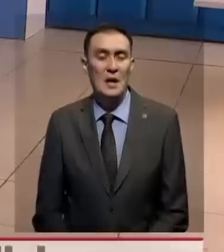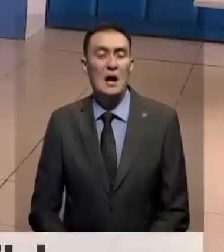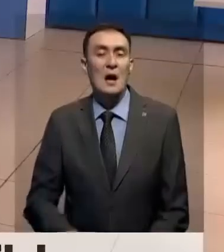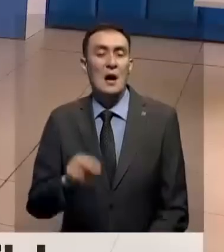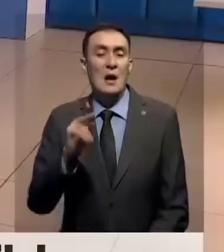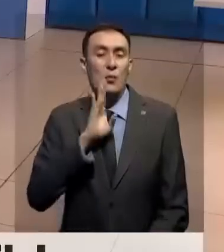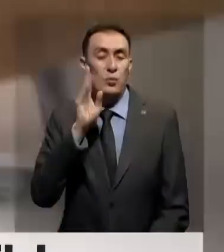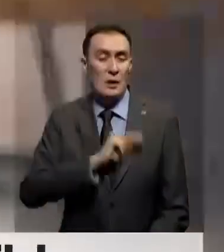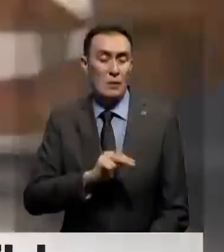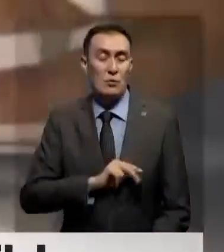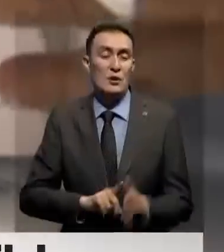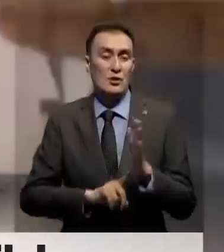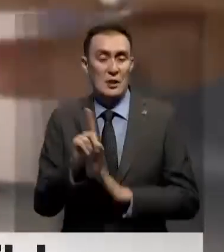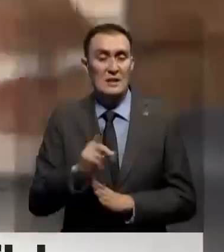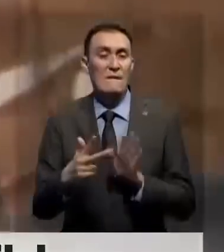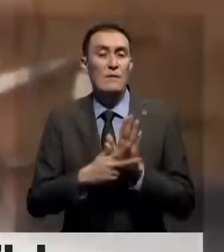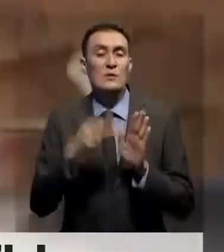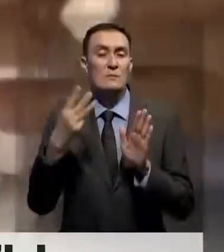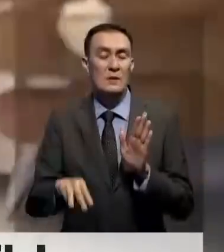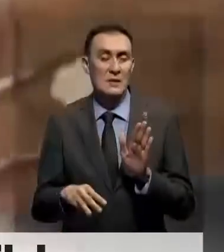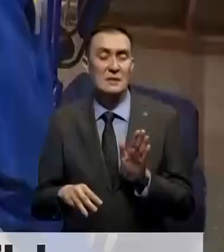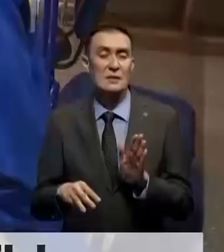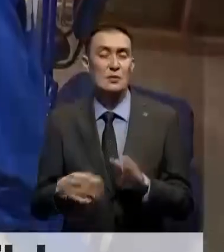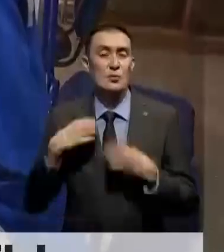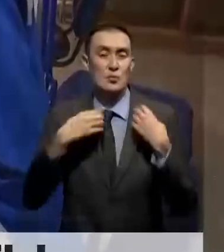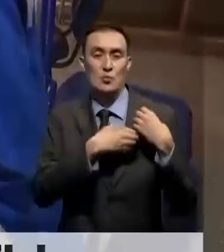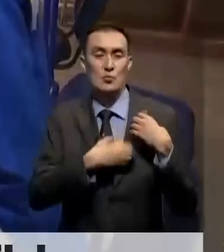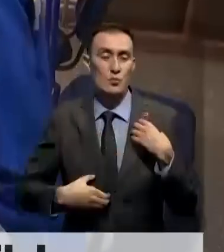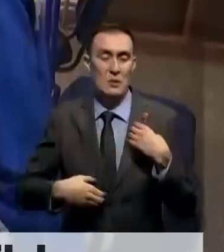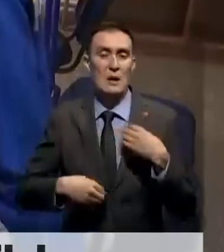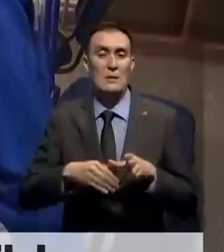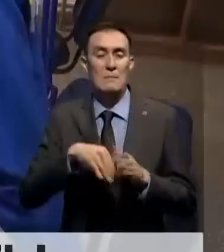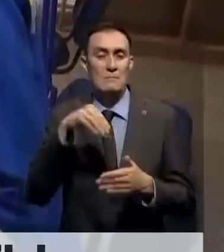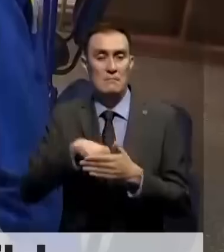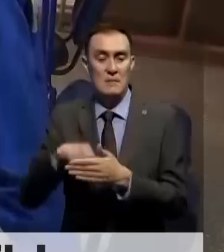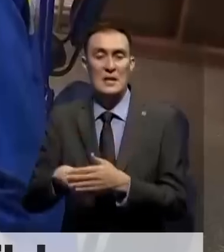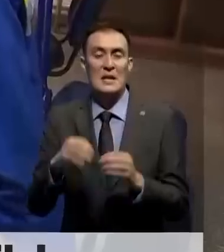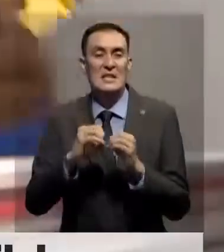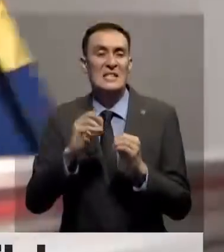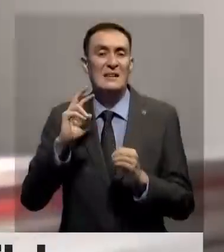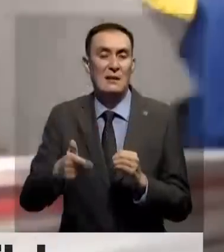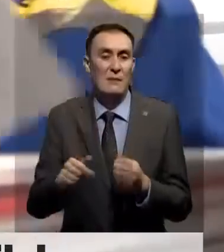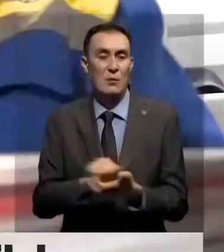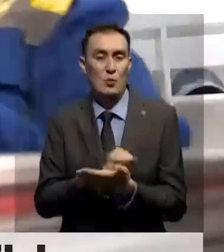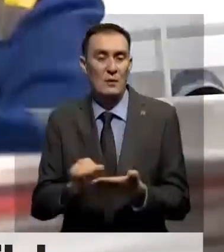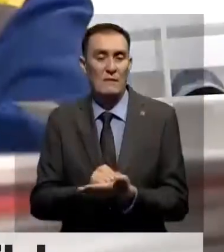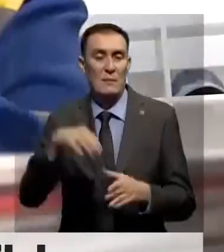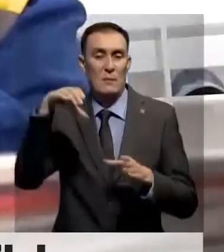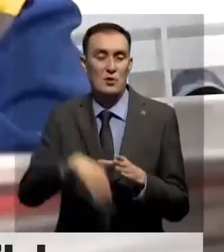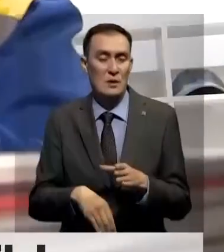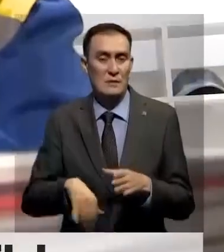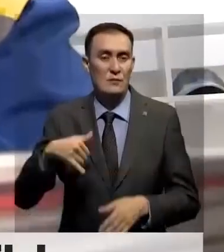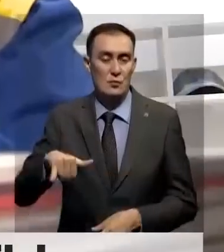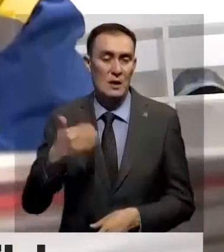Рабочее утро Курлан Калышбековой начинается в 8:30. Почтальонская сумка заполняется быстро. Все 10 килограммов корреспонденции легко умещаются в